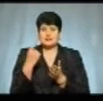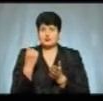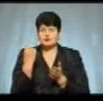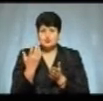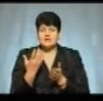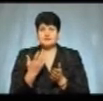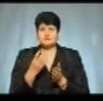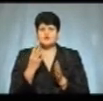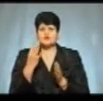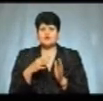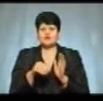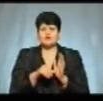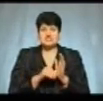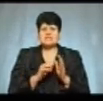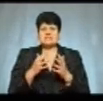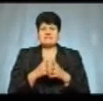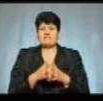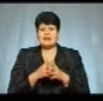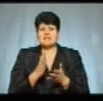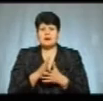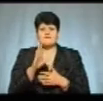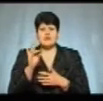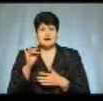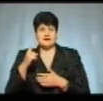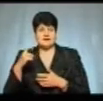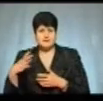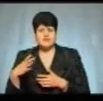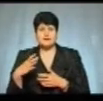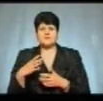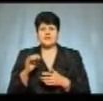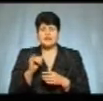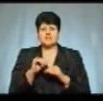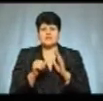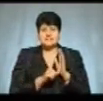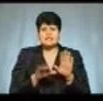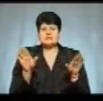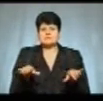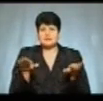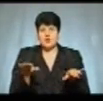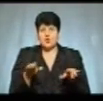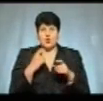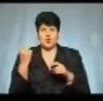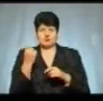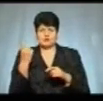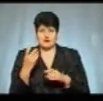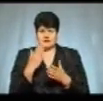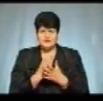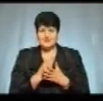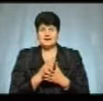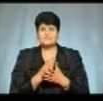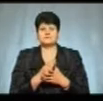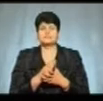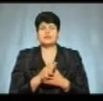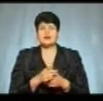ну, власне, 46 ферм, які утримують велику рогату худобу, та 16 птахо господарств. І усіх цих підприємствах не обходиться без